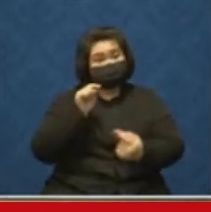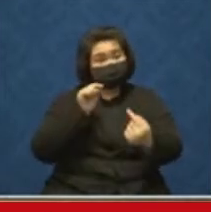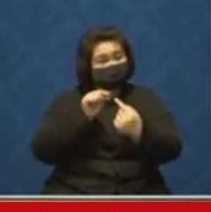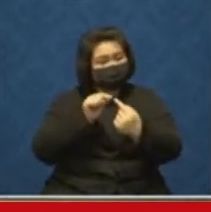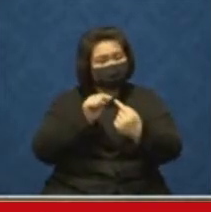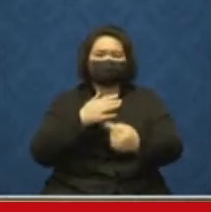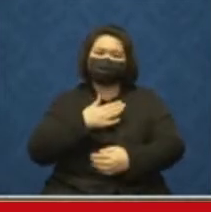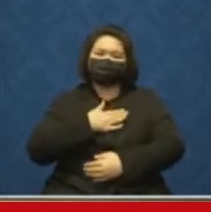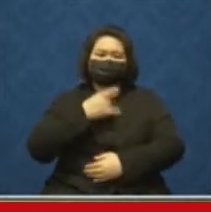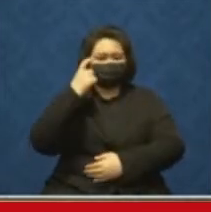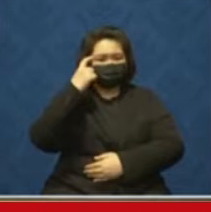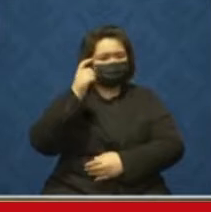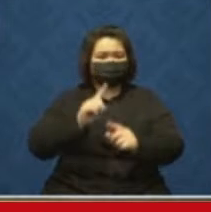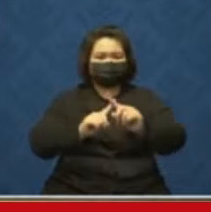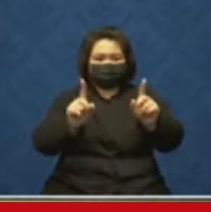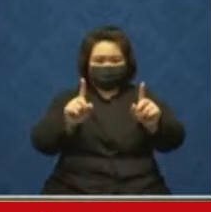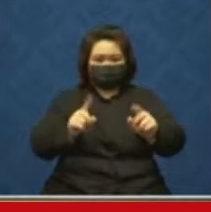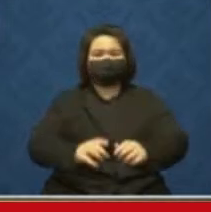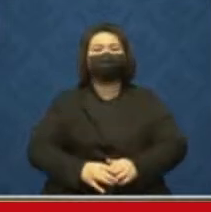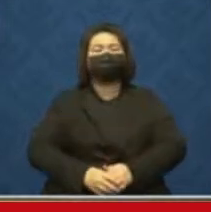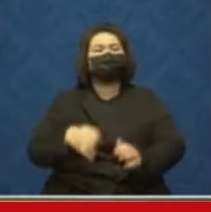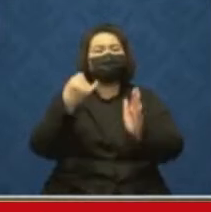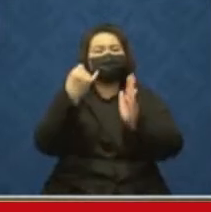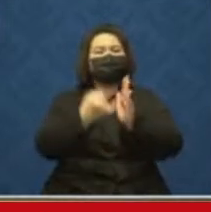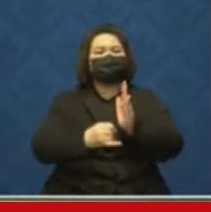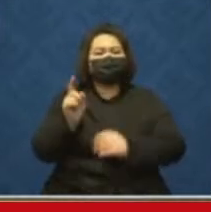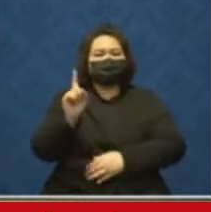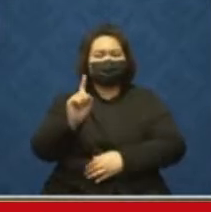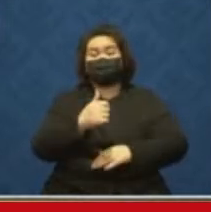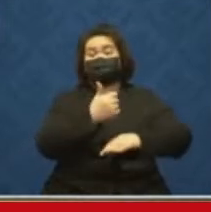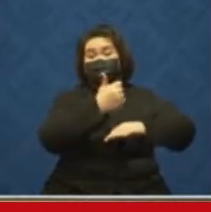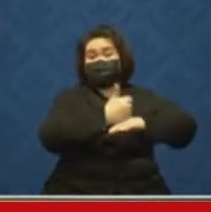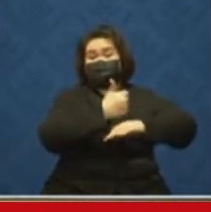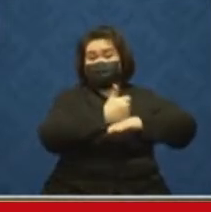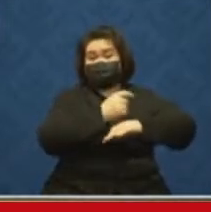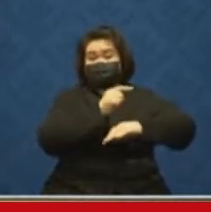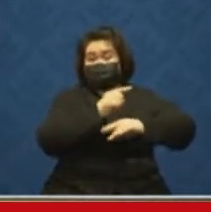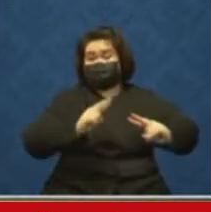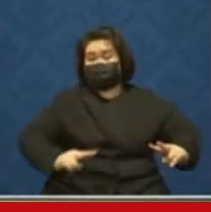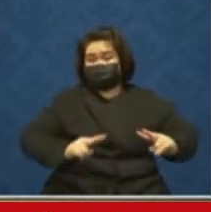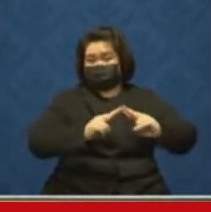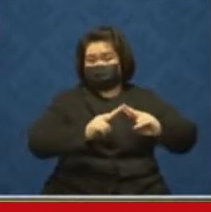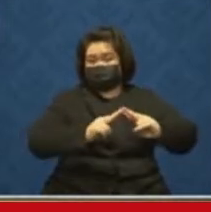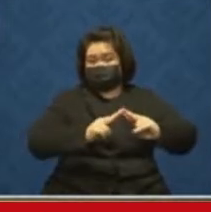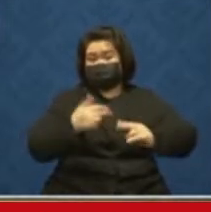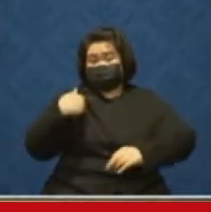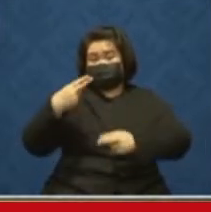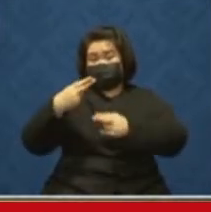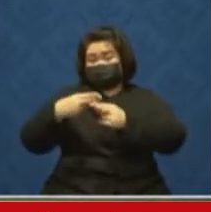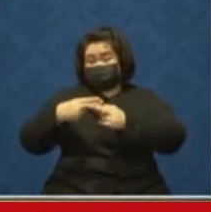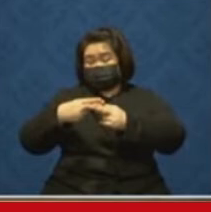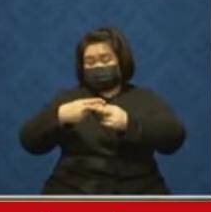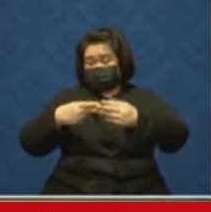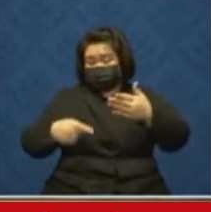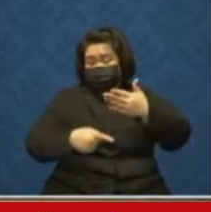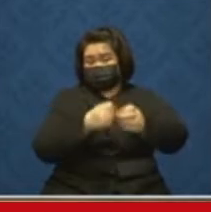ผมวาไม่ใช่ผมวามนผิดผิดที่ทานรฒมดีตตั้งเป็ที่ปรกษาแล้วที่ปรึกษาท